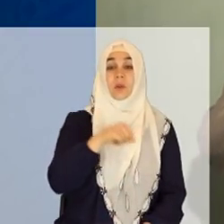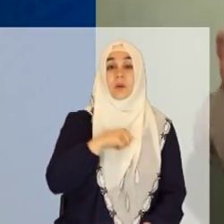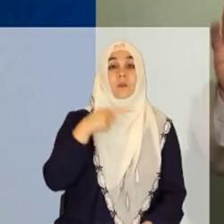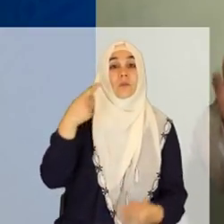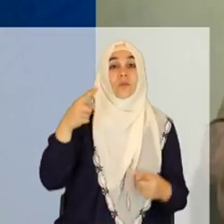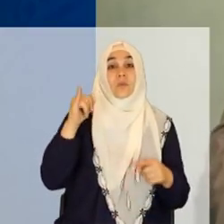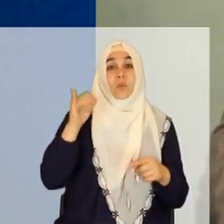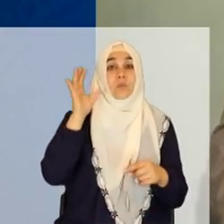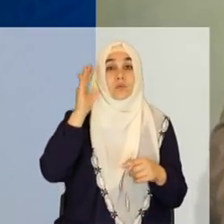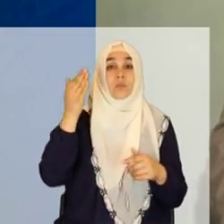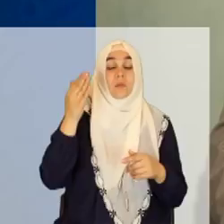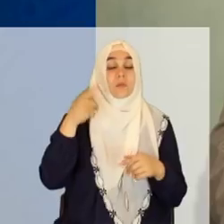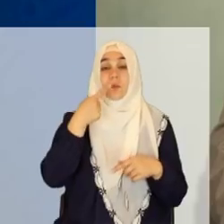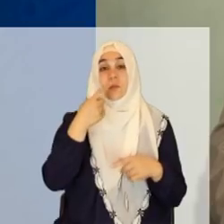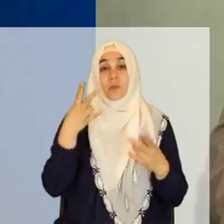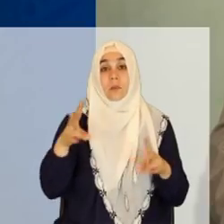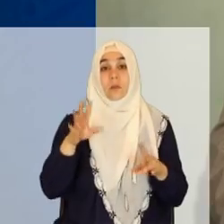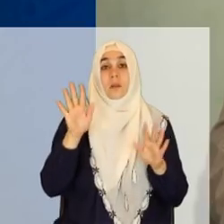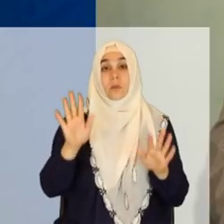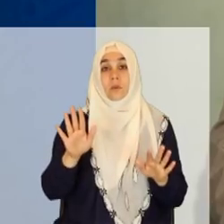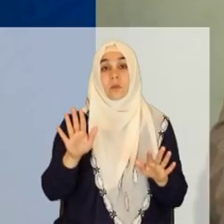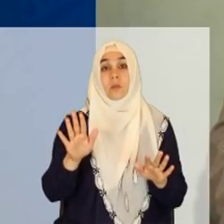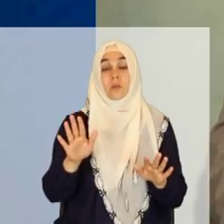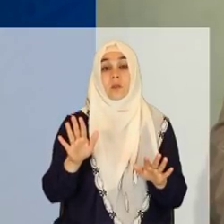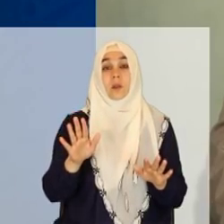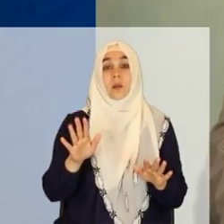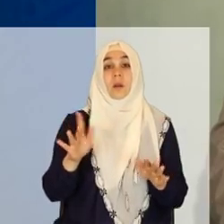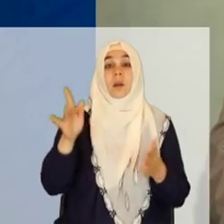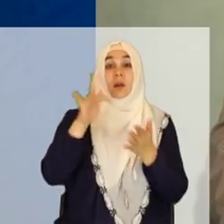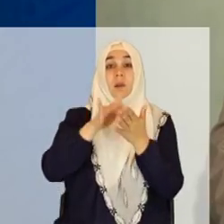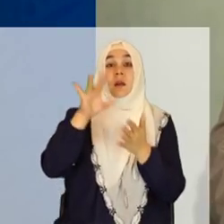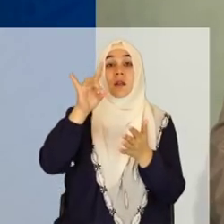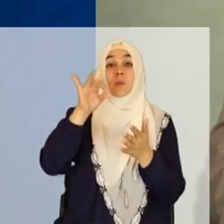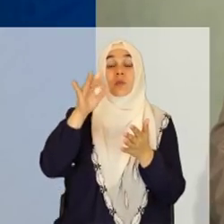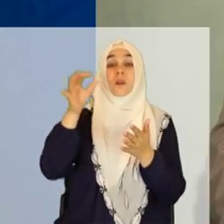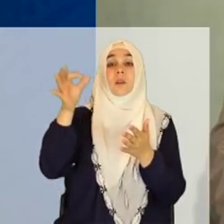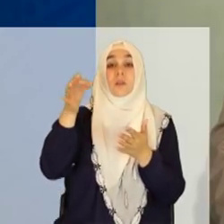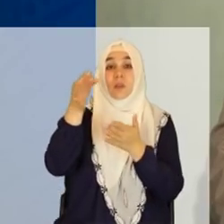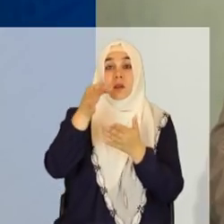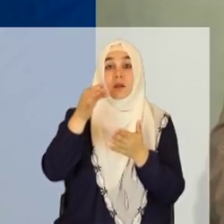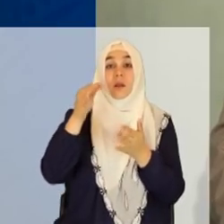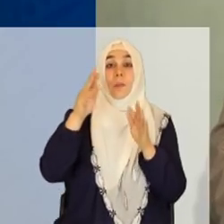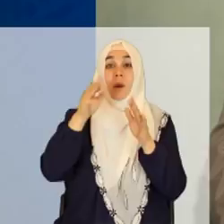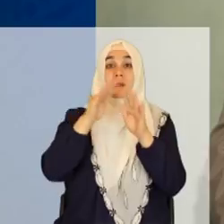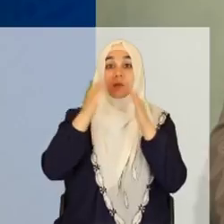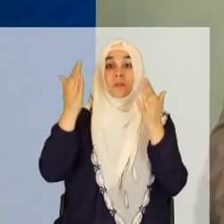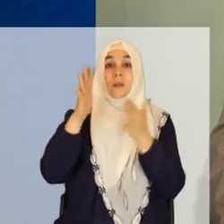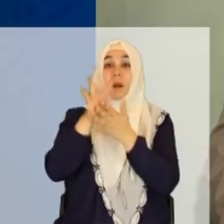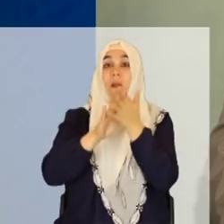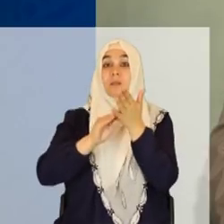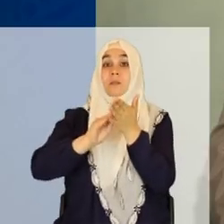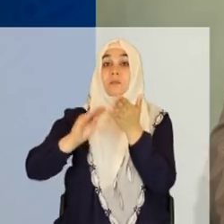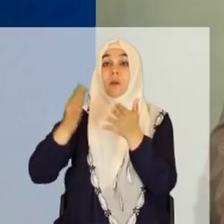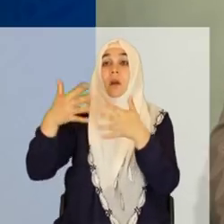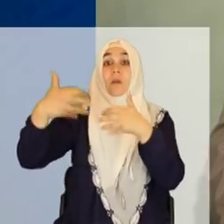gaplarni mutlaqo aytmagan edi. Hattoki Rim shahrida musulmonlar masjid qurish uchun arza berganda,